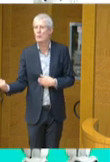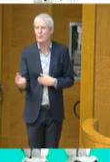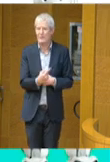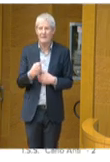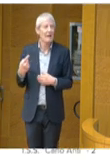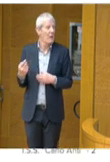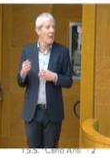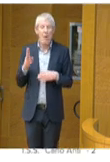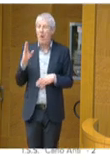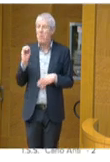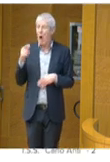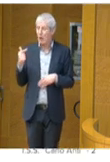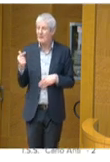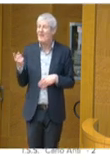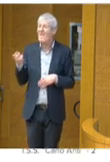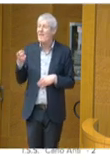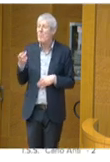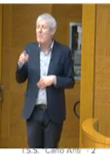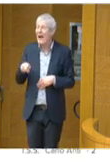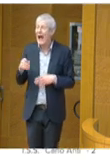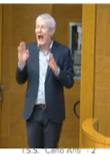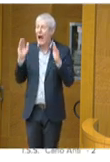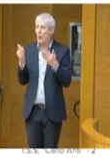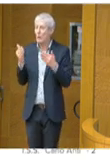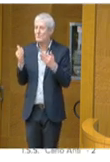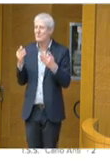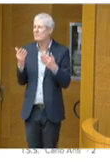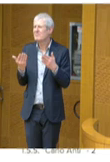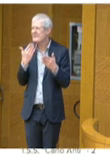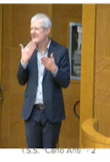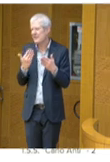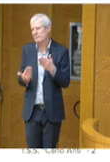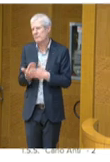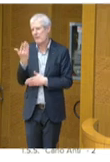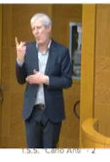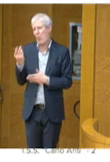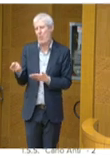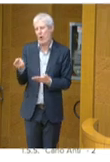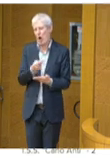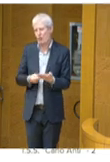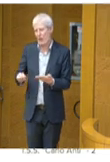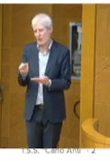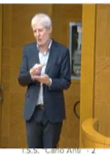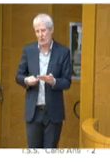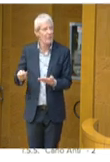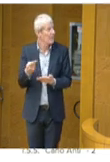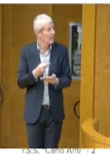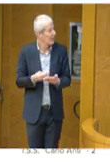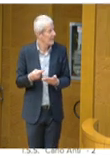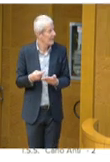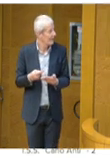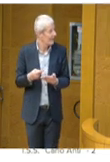Bot for Autism nasce da un'idea progettuale chiaramente rivolto